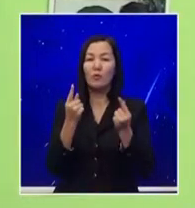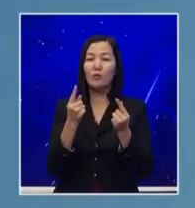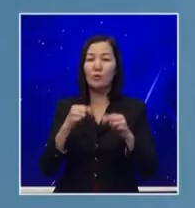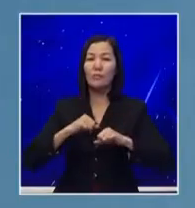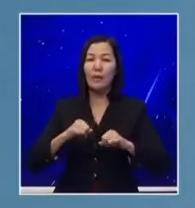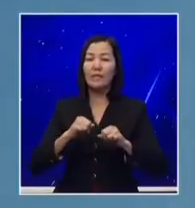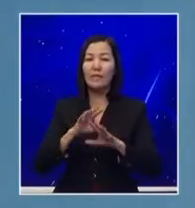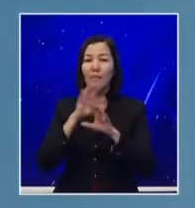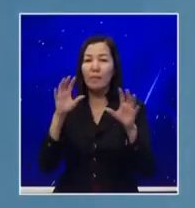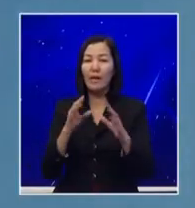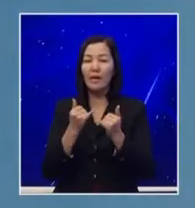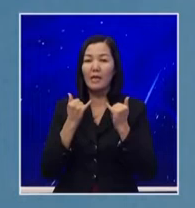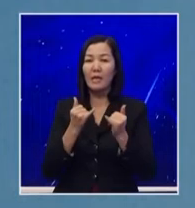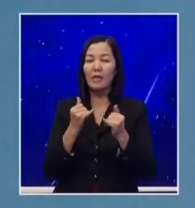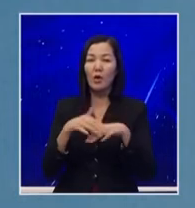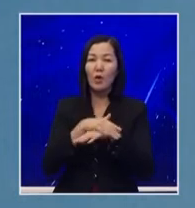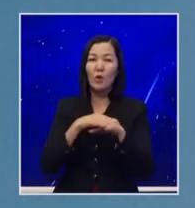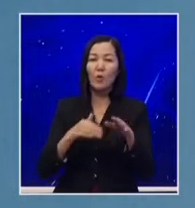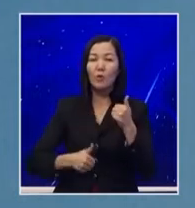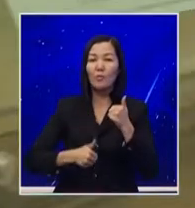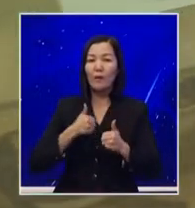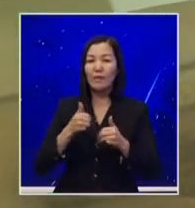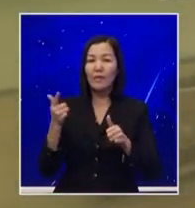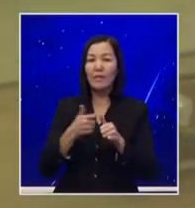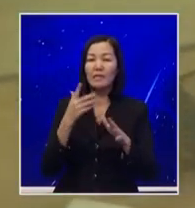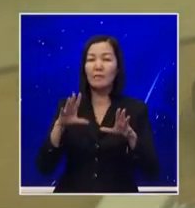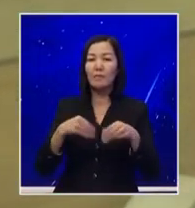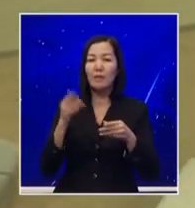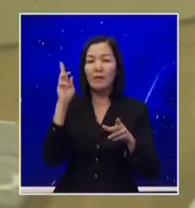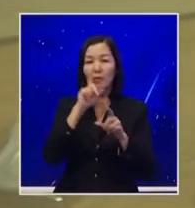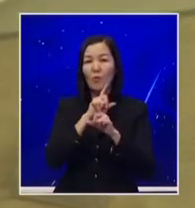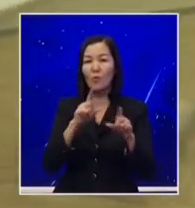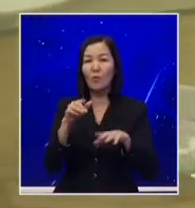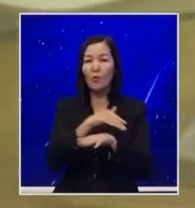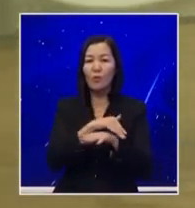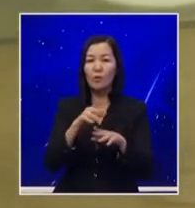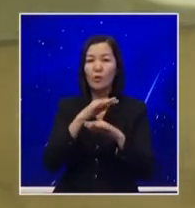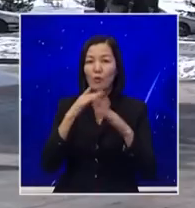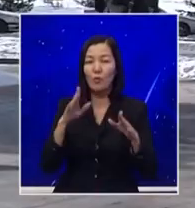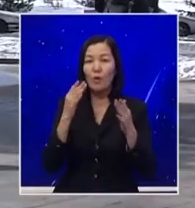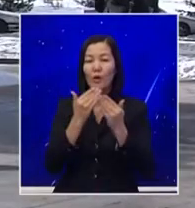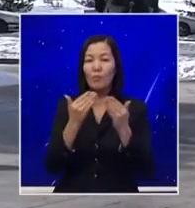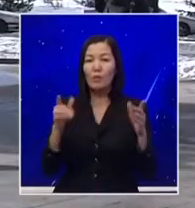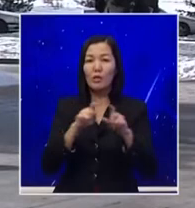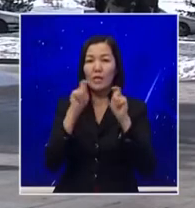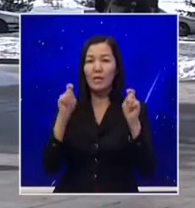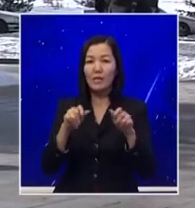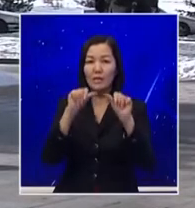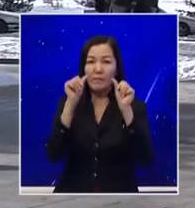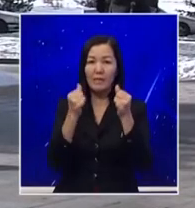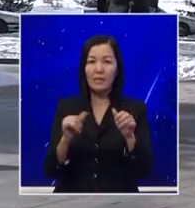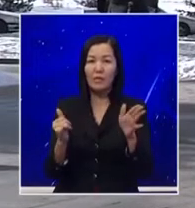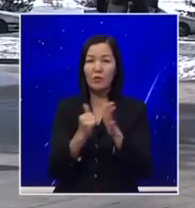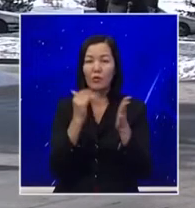бағалайтын халық. Бүгінде ұлт мақтанышы есіміне берілген бірнеше оқу орындары мен көшелер көп. Мұражайлар ашылып, ескерткіштер орнатылып